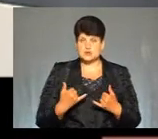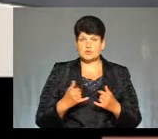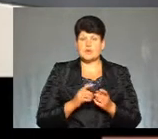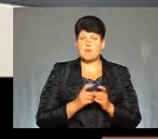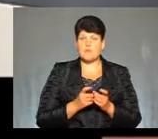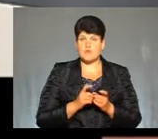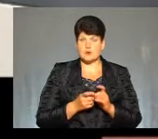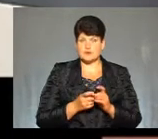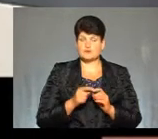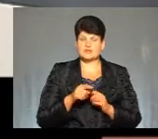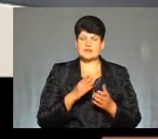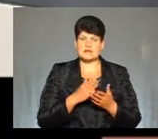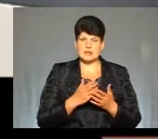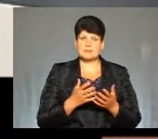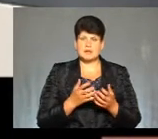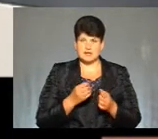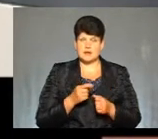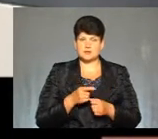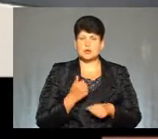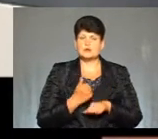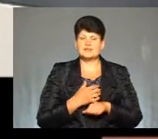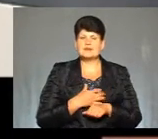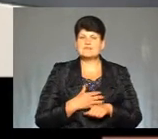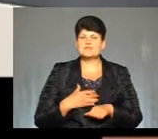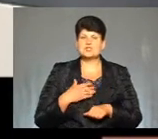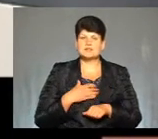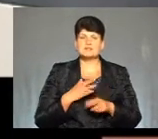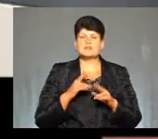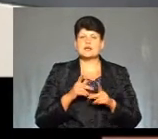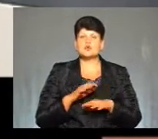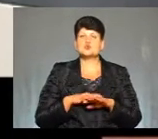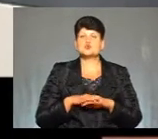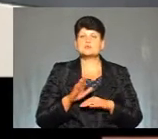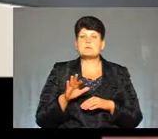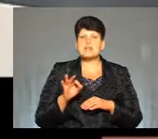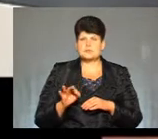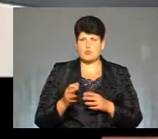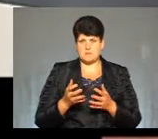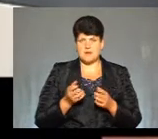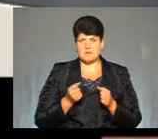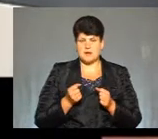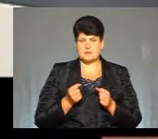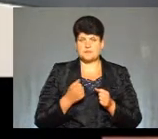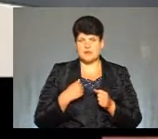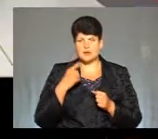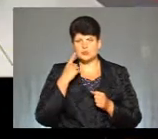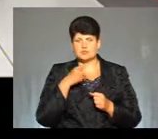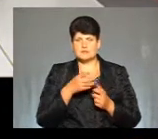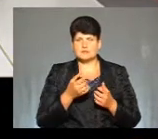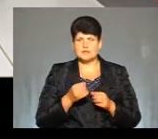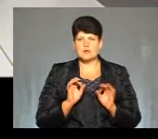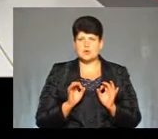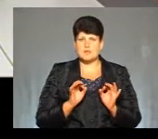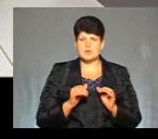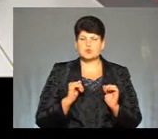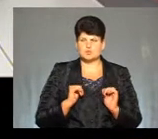борються, вона є прийнятною. Головне, найважливіше, як суспільство сприймає. Я думаю, що суспільство сприйняло нормально,